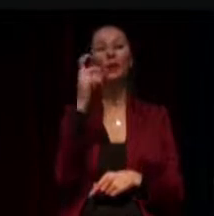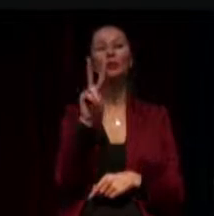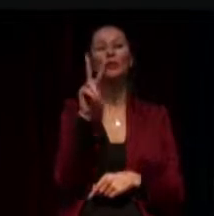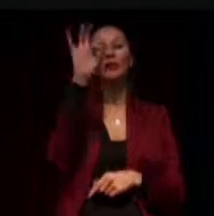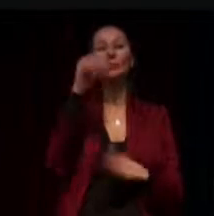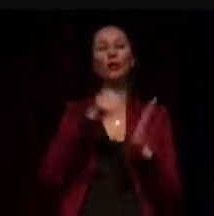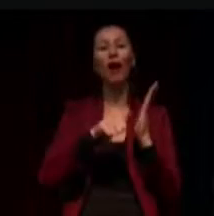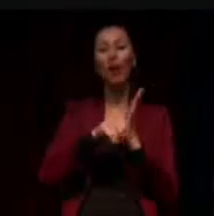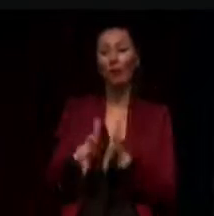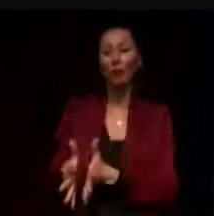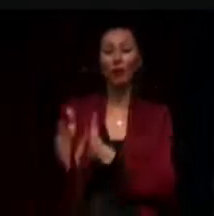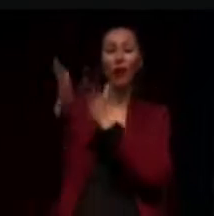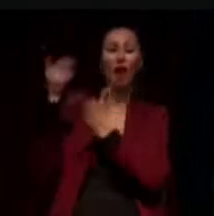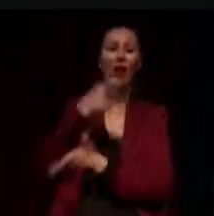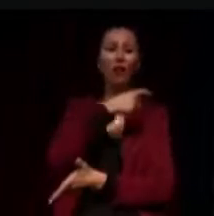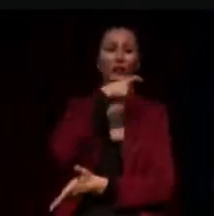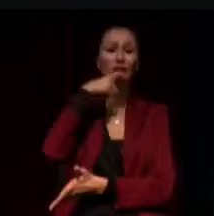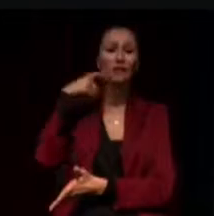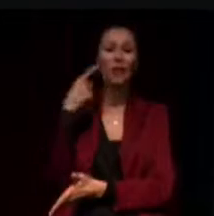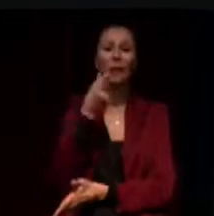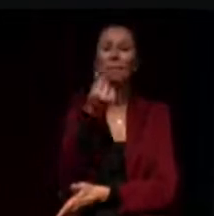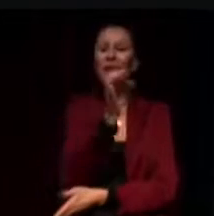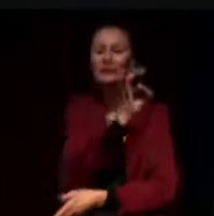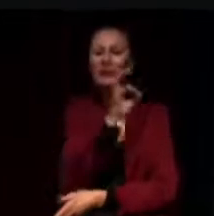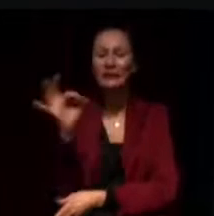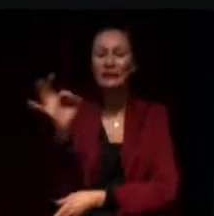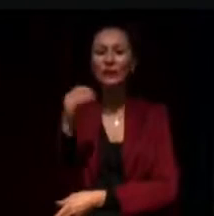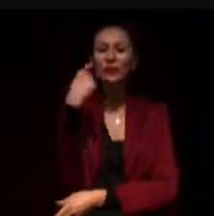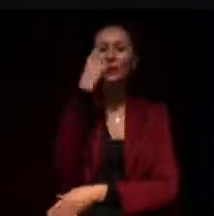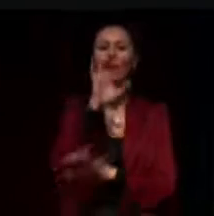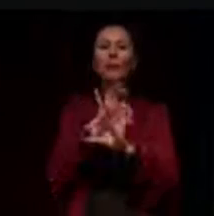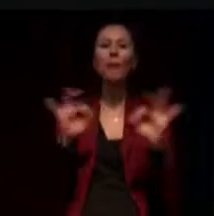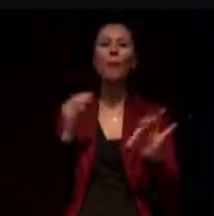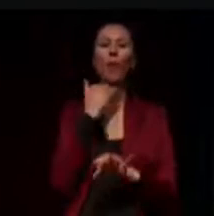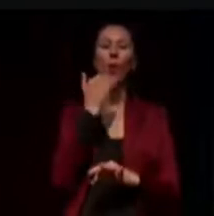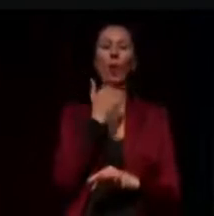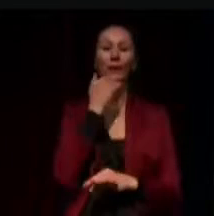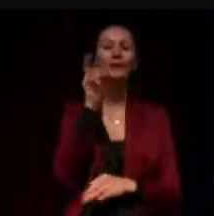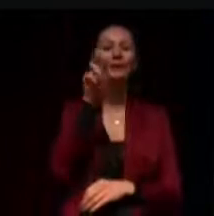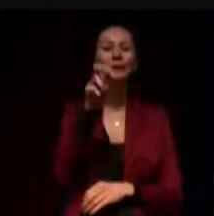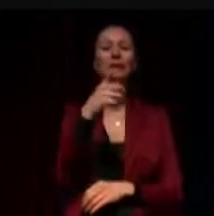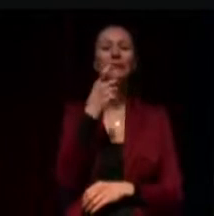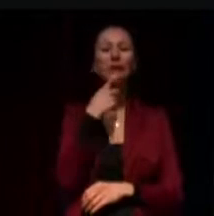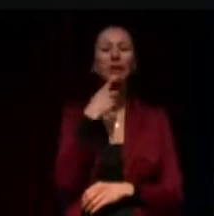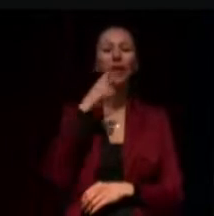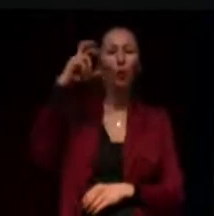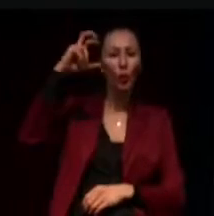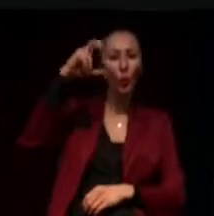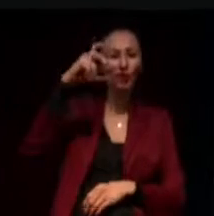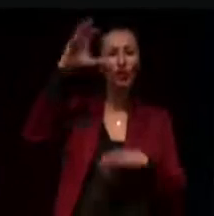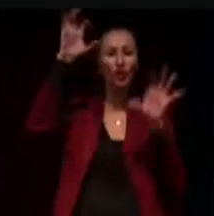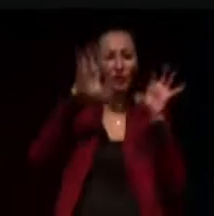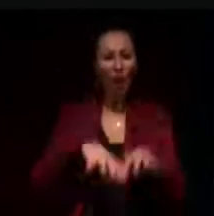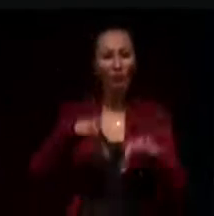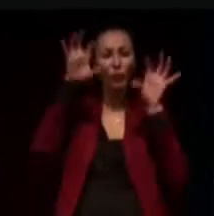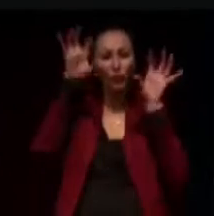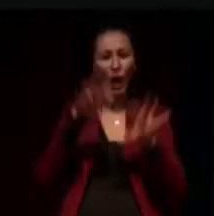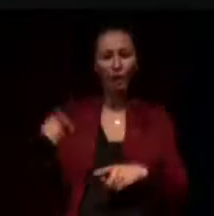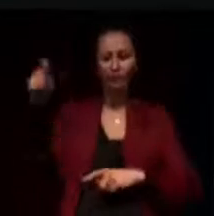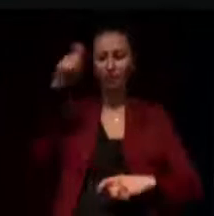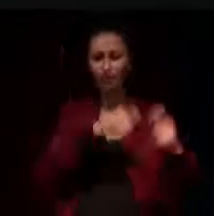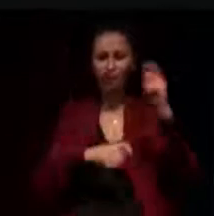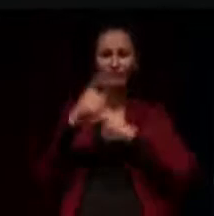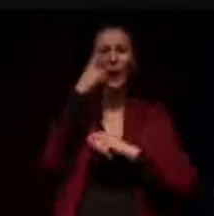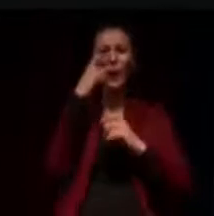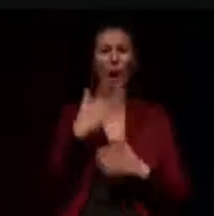yılların başında yapılmıştı. Parasızlıktan tamamlanamadı. 8 yıl güneşin, yağmurun altında